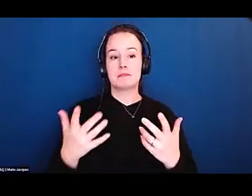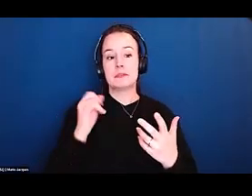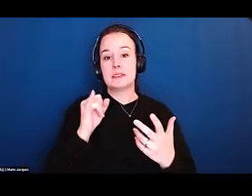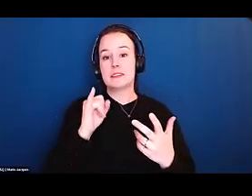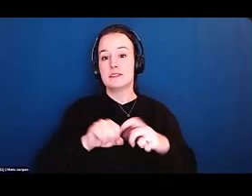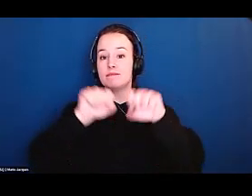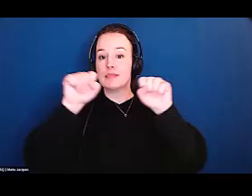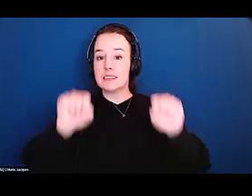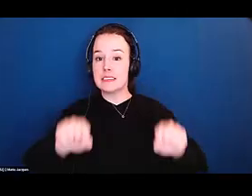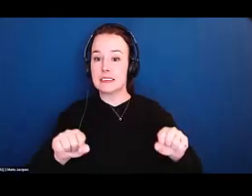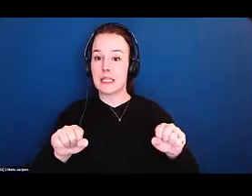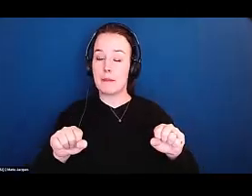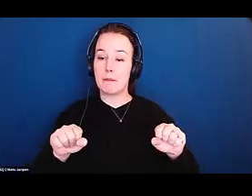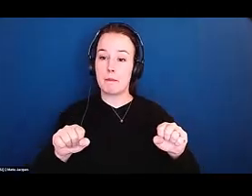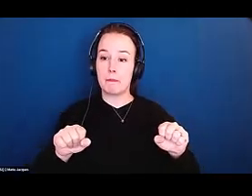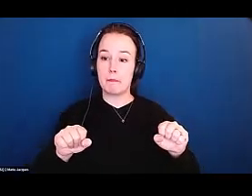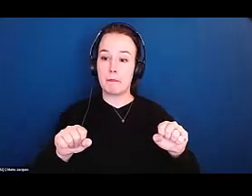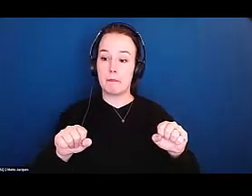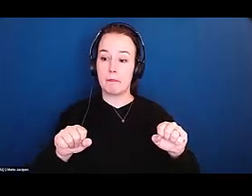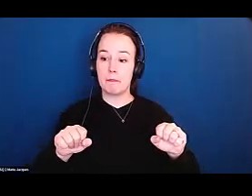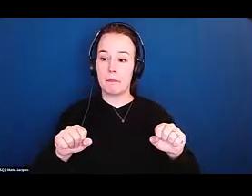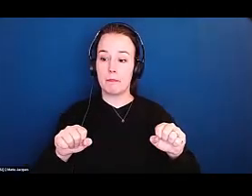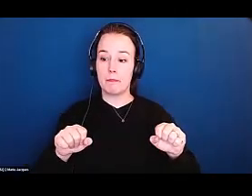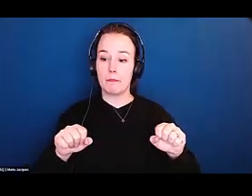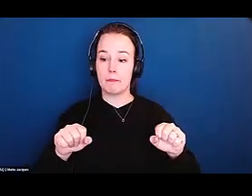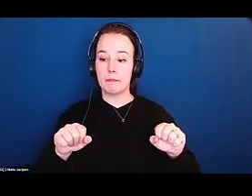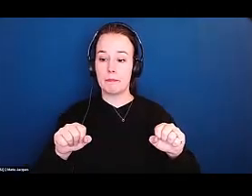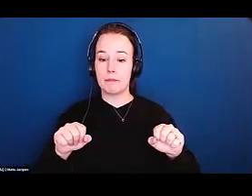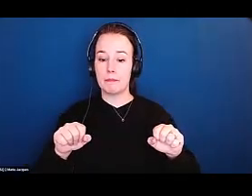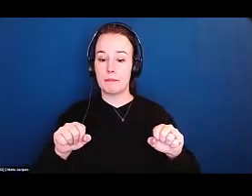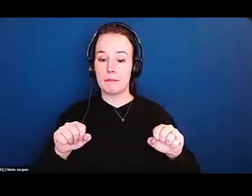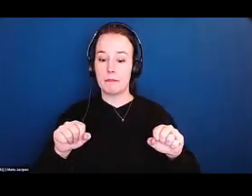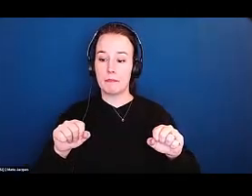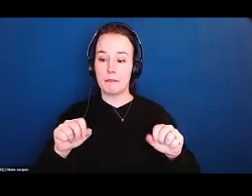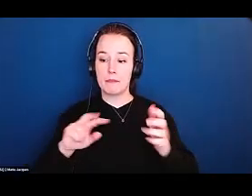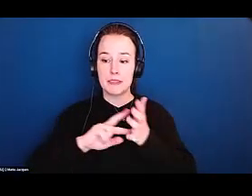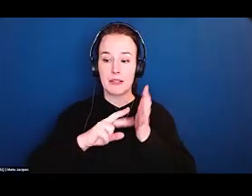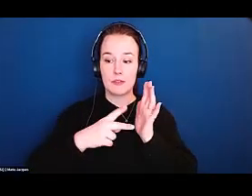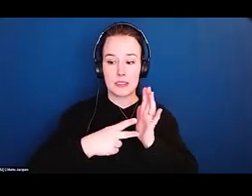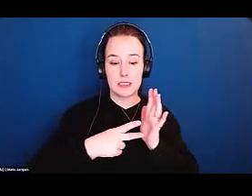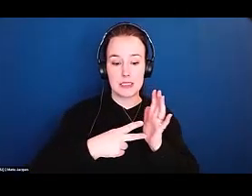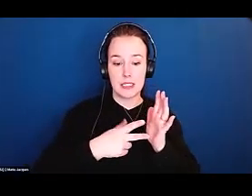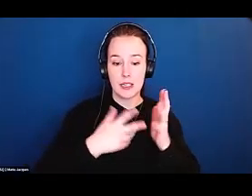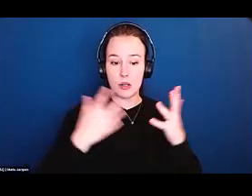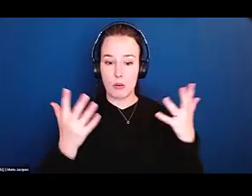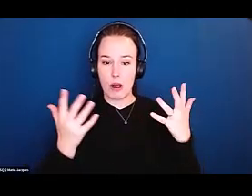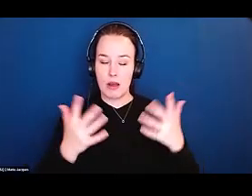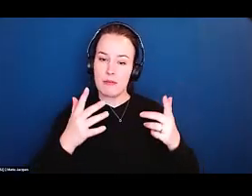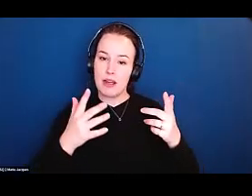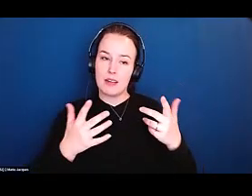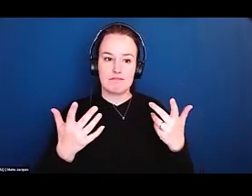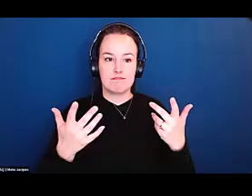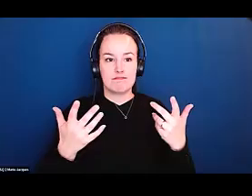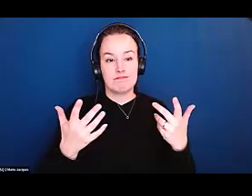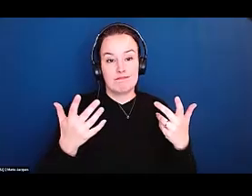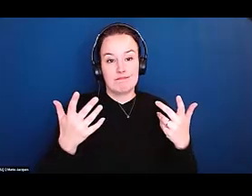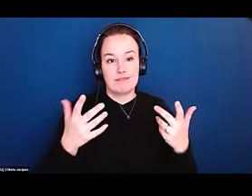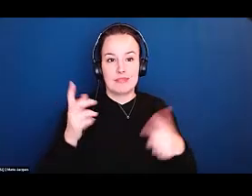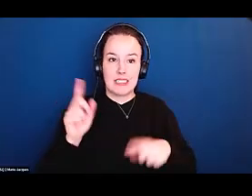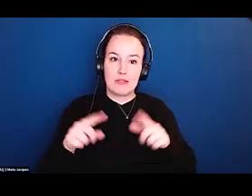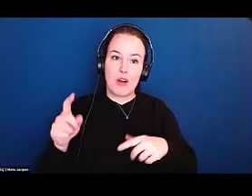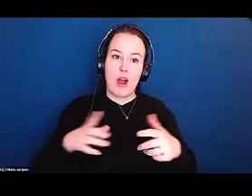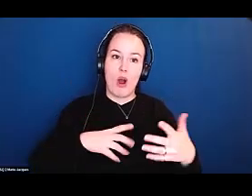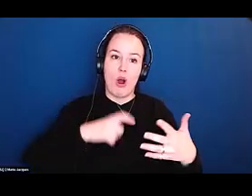quand on travaille dans le système. Ça veut dire que ce sont des